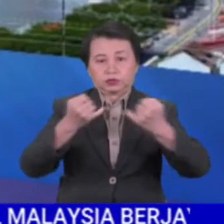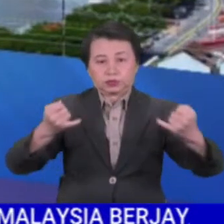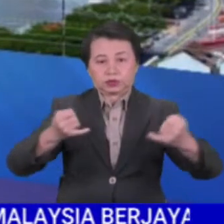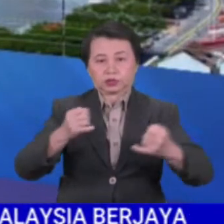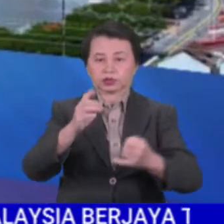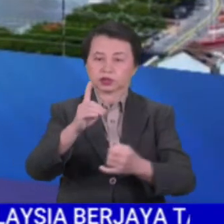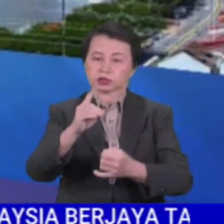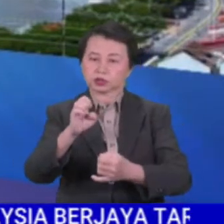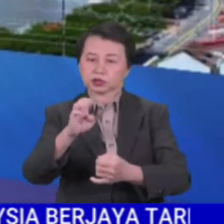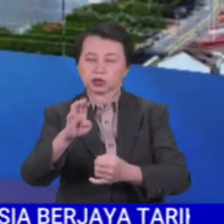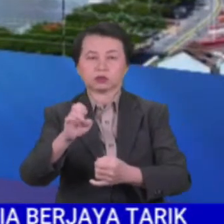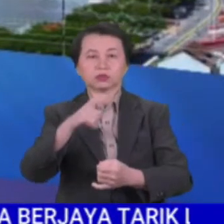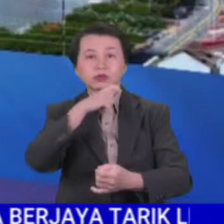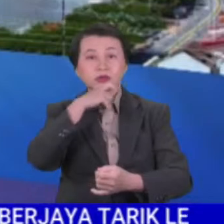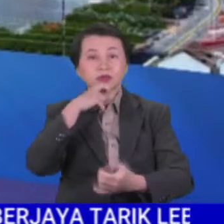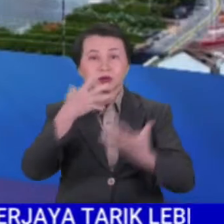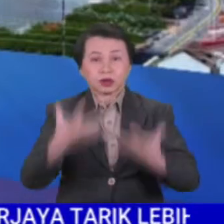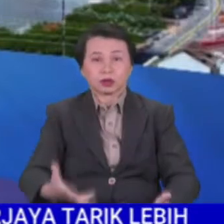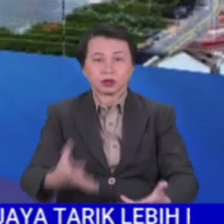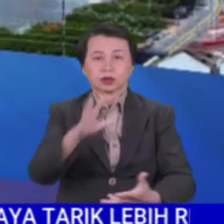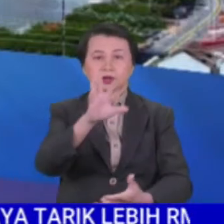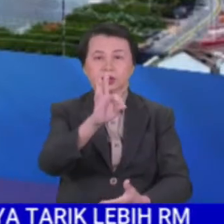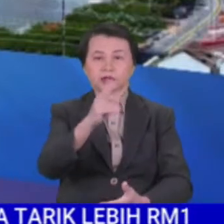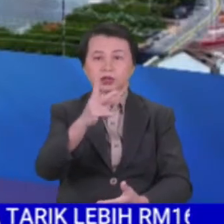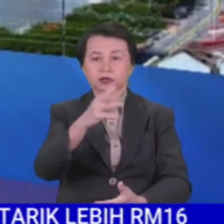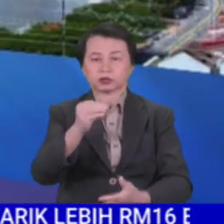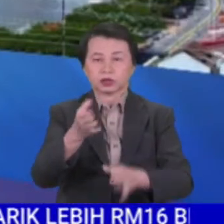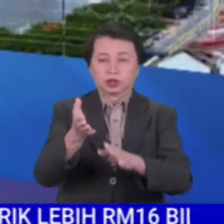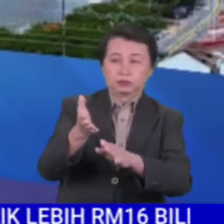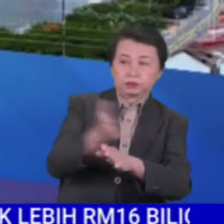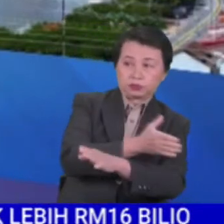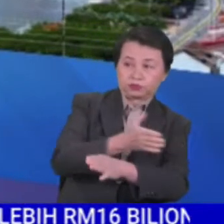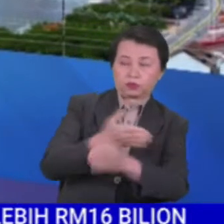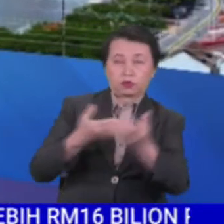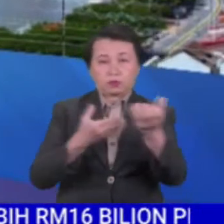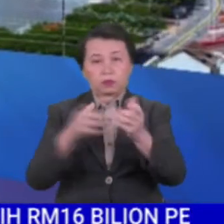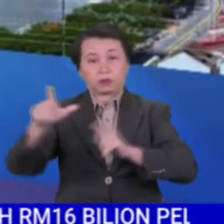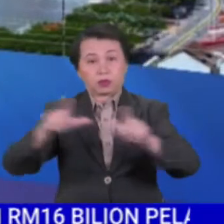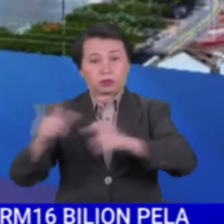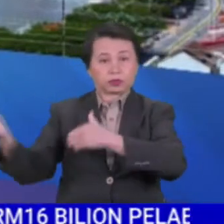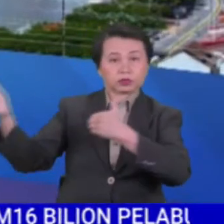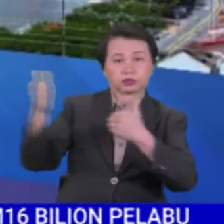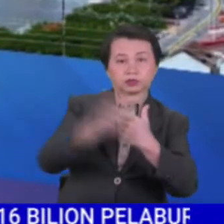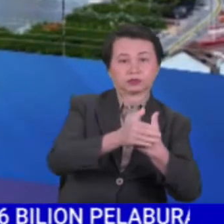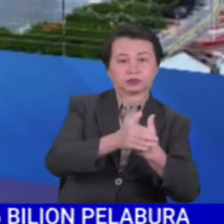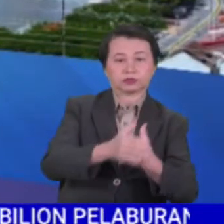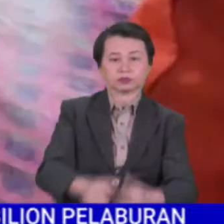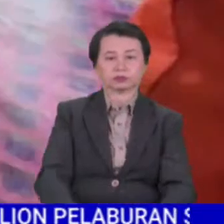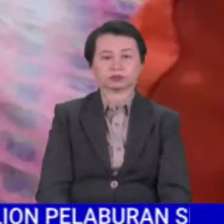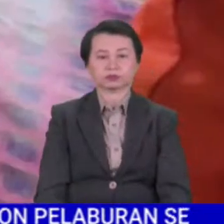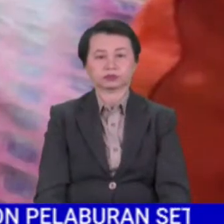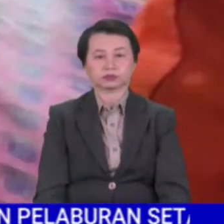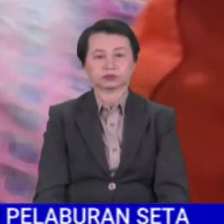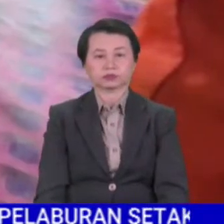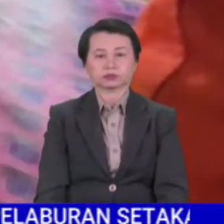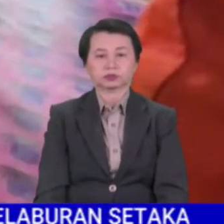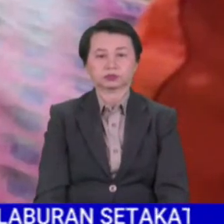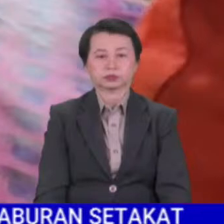debu kering seberat 9 kilogram sebelum jentera bomba tiba di lokasi.